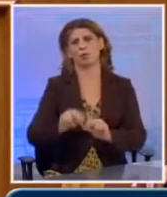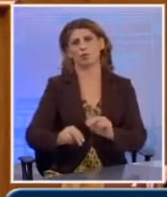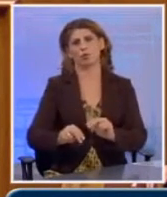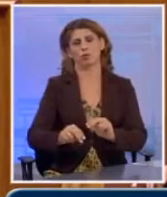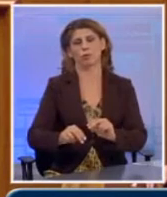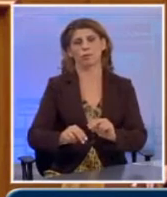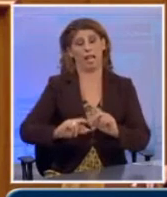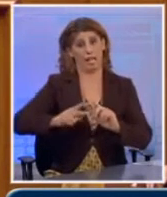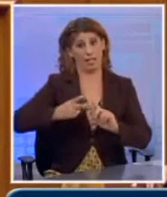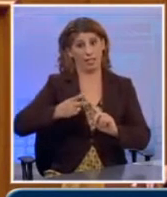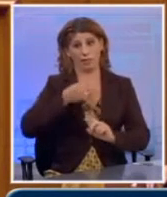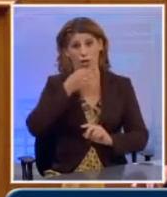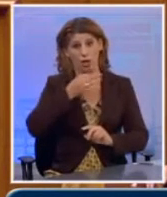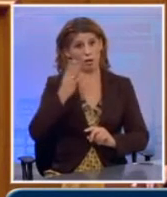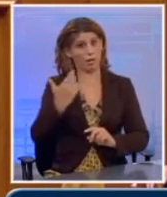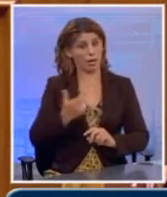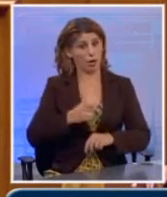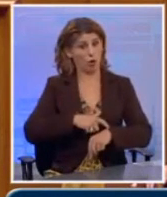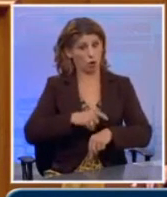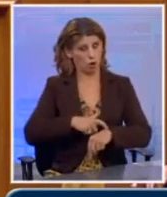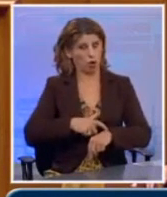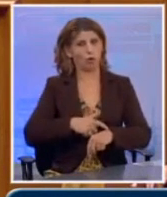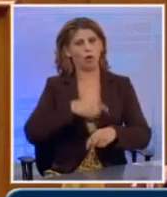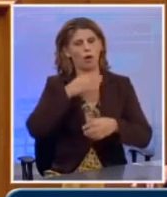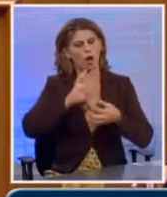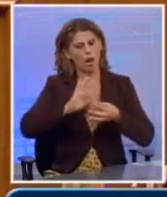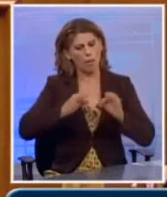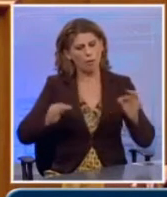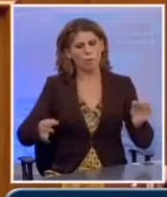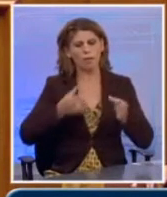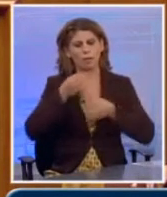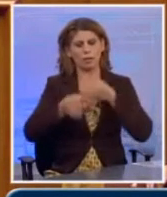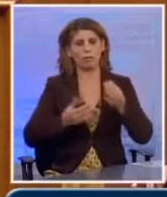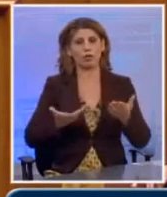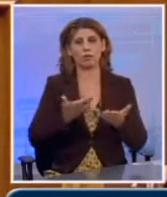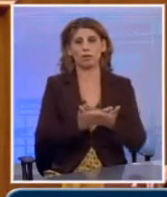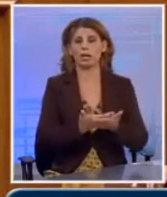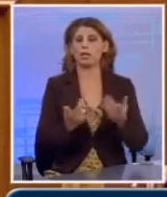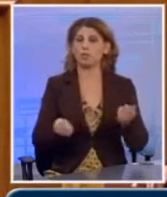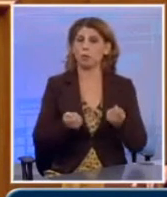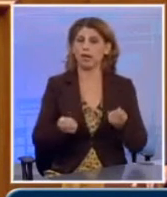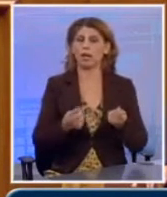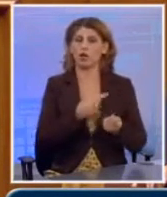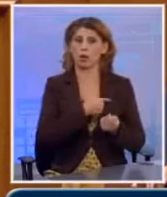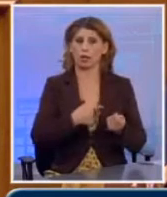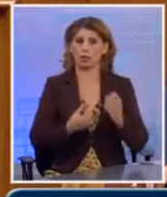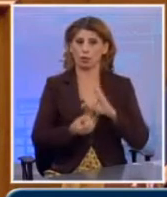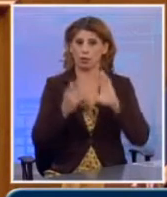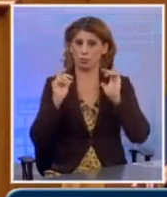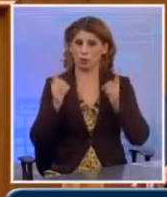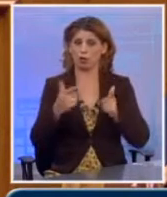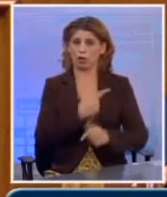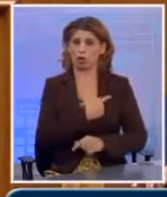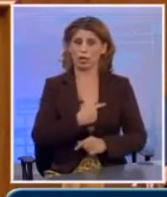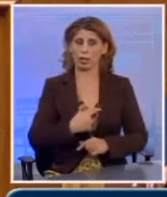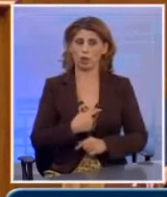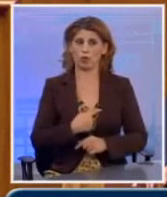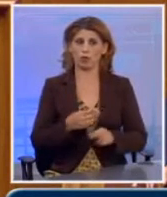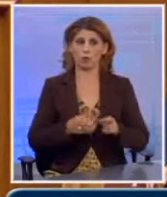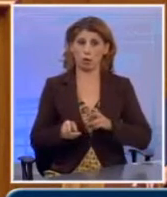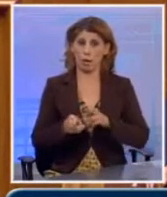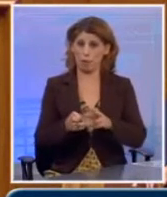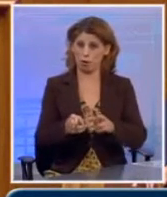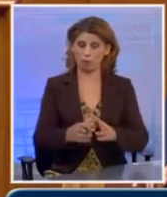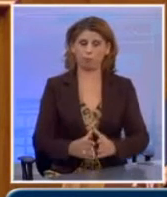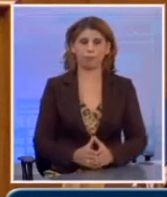Στη δευτερολογία, αν έχω χρόνο, θα αναφερθώ αναλυτικά στις προτάσεις που έκανε ο αρχηγός της Νέας Δημοκρατίας και ο αρχηγός του